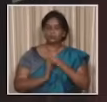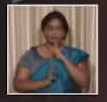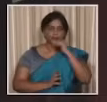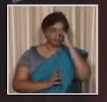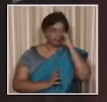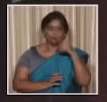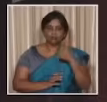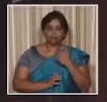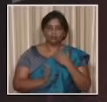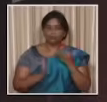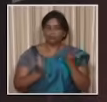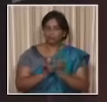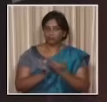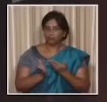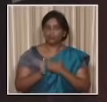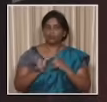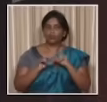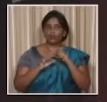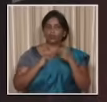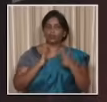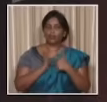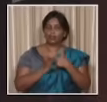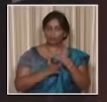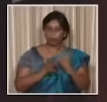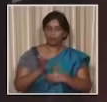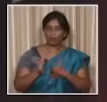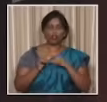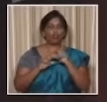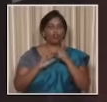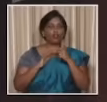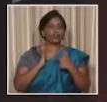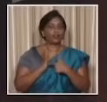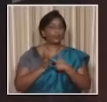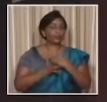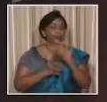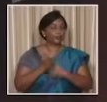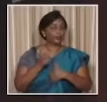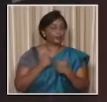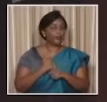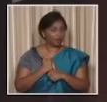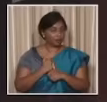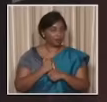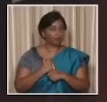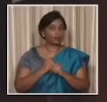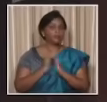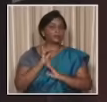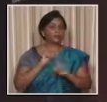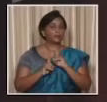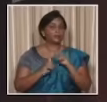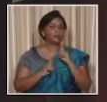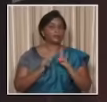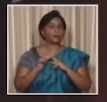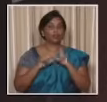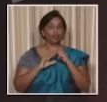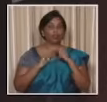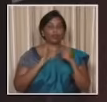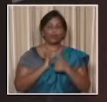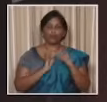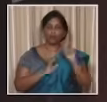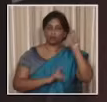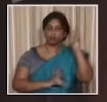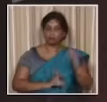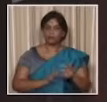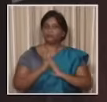කතානායකතුමනි මෙතන මගේ ළඟ තියෙනවා විගණන වාර්තාව මේ විගණන වාර්තාව හදලා තියෙන්නේ අමාත්‍යංශයේ විගණන නිලධාරියා